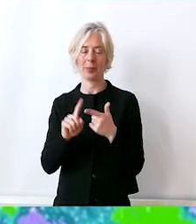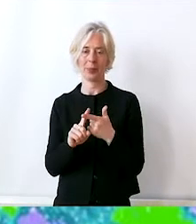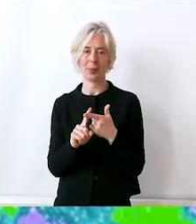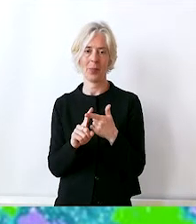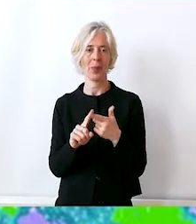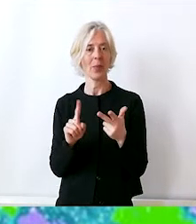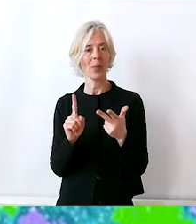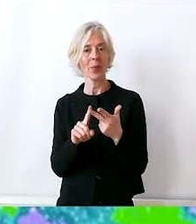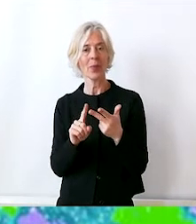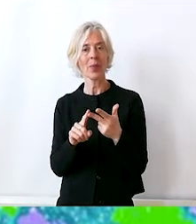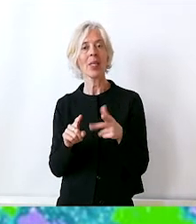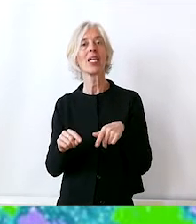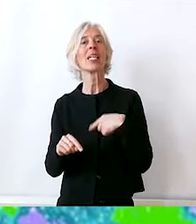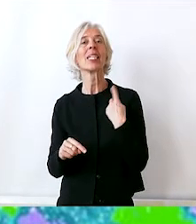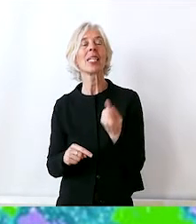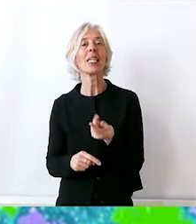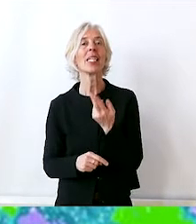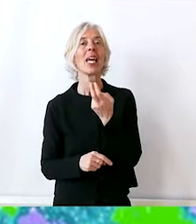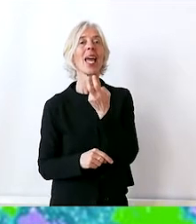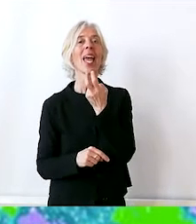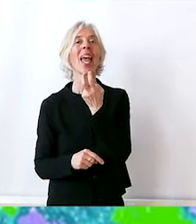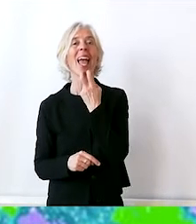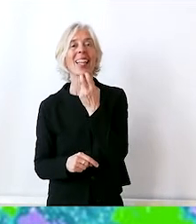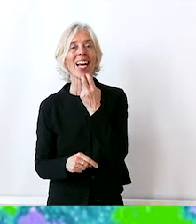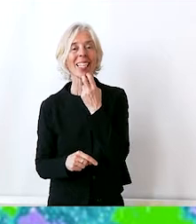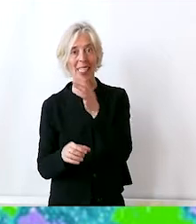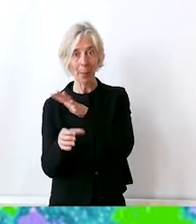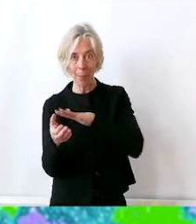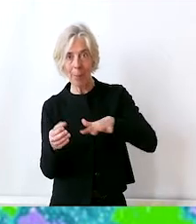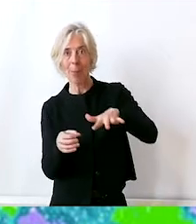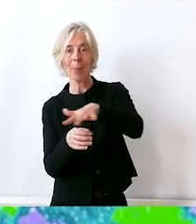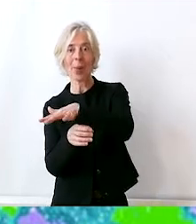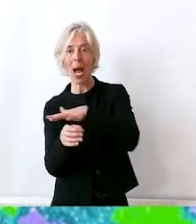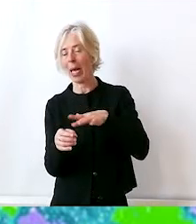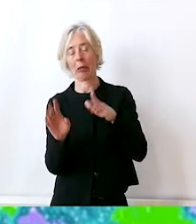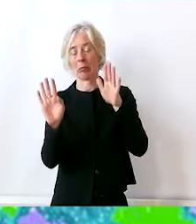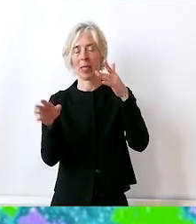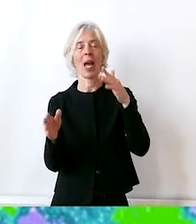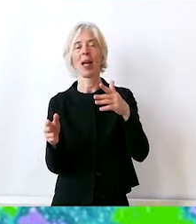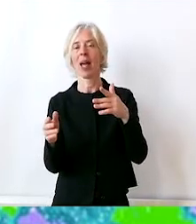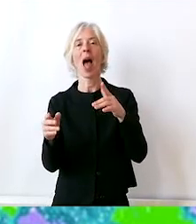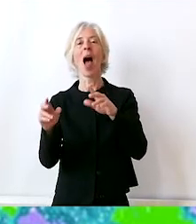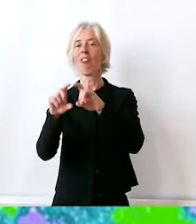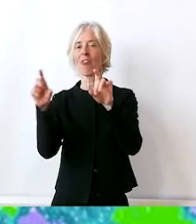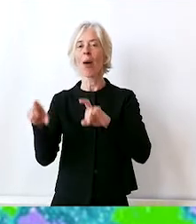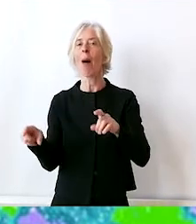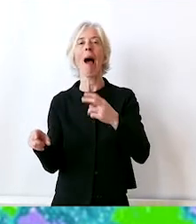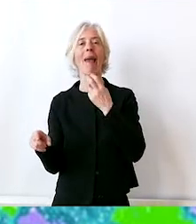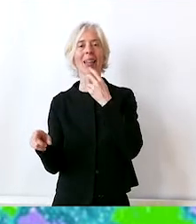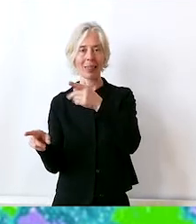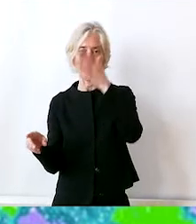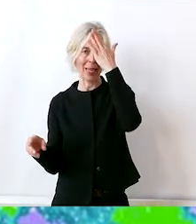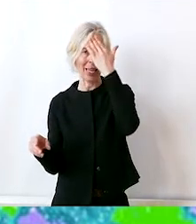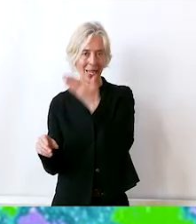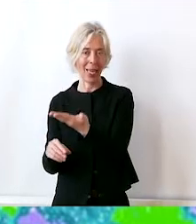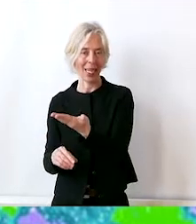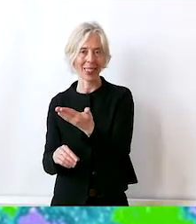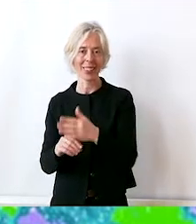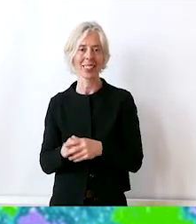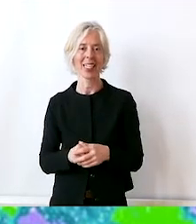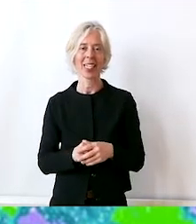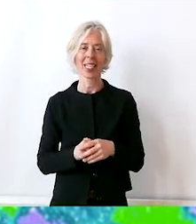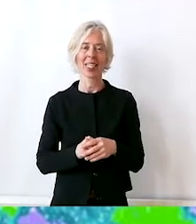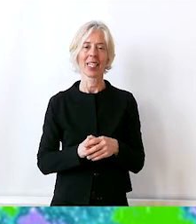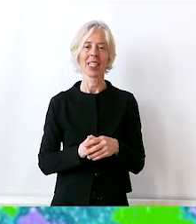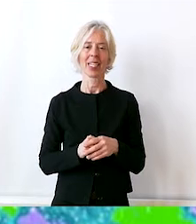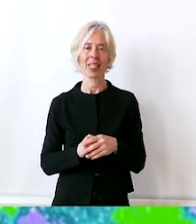die Partner aus der Energiebranche, für die ist das sicherlich nichts Neues. Erneuerbare Energien sind sauber, haben